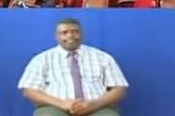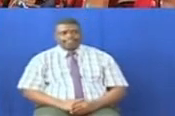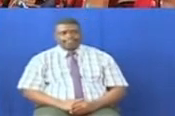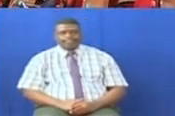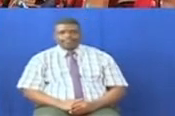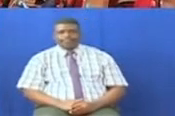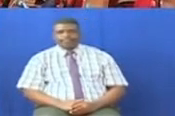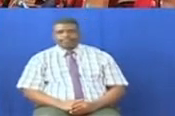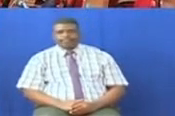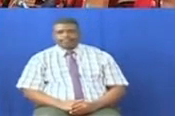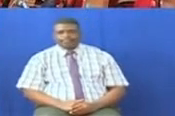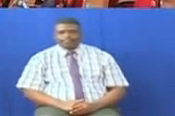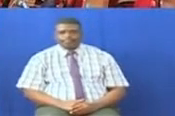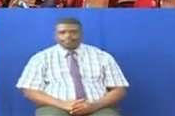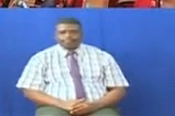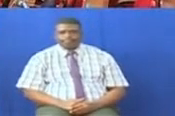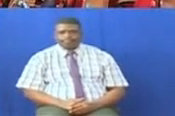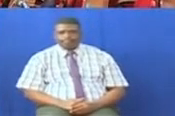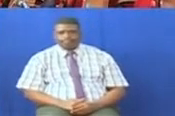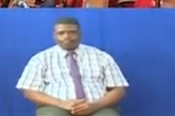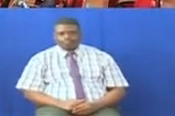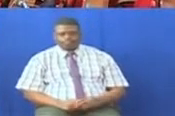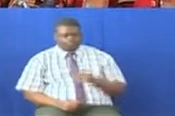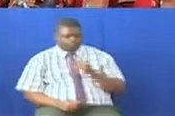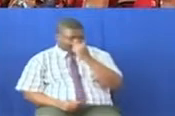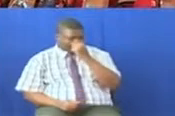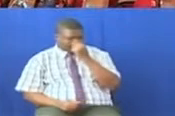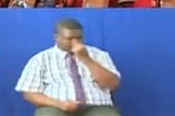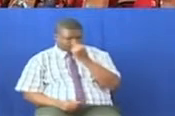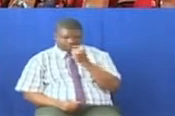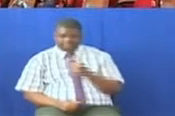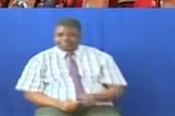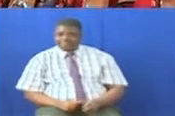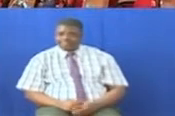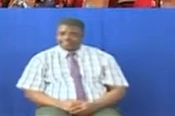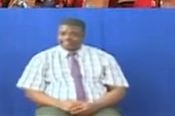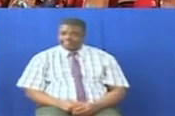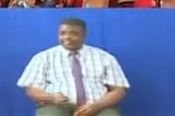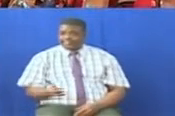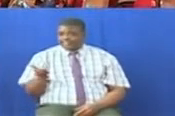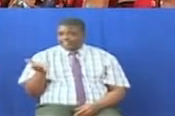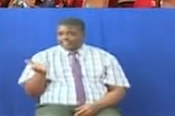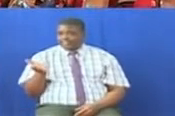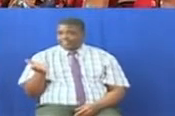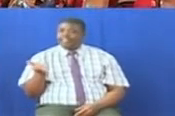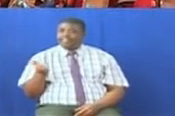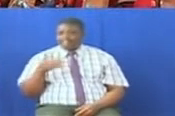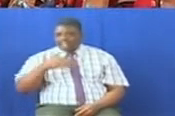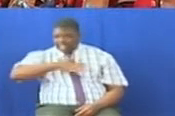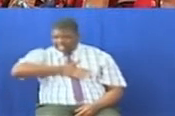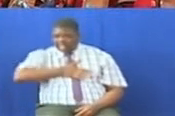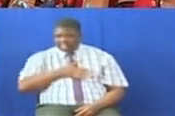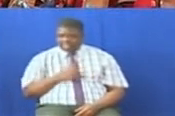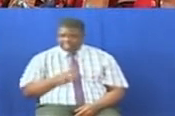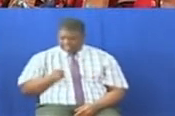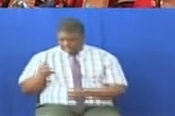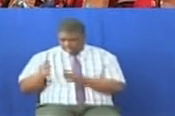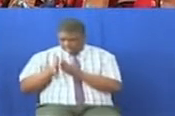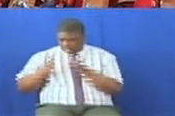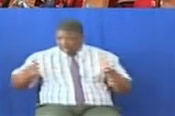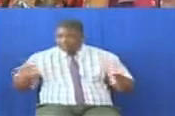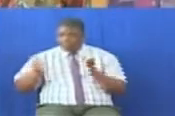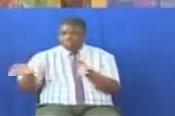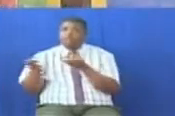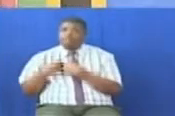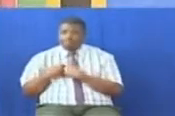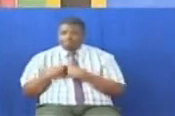Asante mheshimiwa speaker kwa kunipa nafasi na mimi niweze kuchangia katika hoja iliyoko mbele yetu ya kamati ya LAC. Na mimi